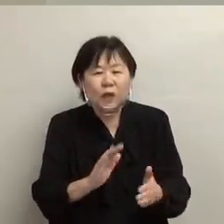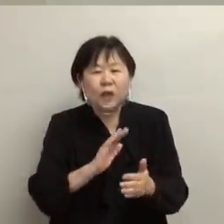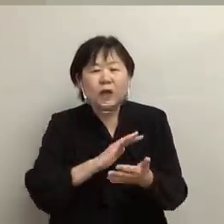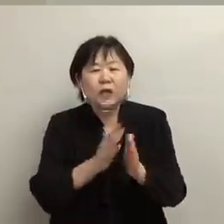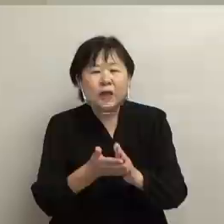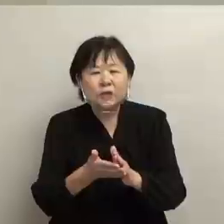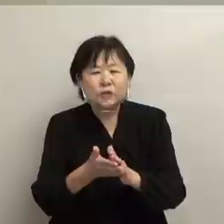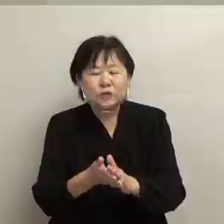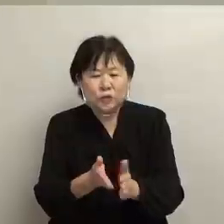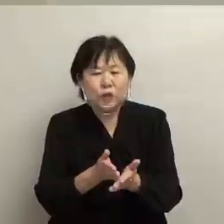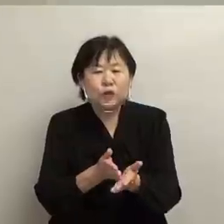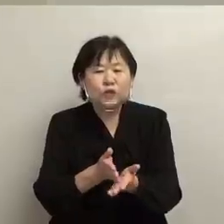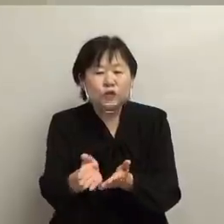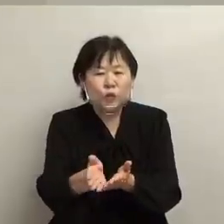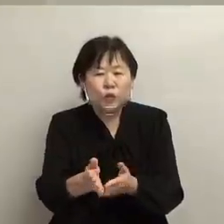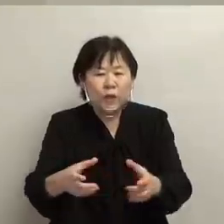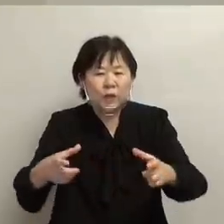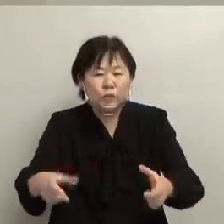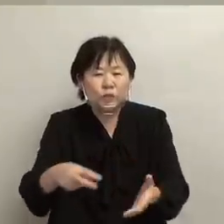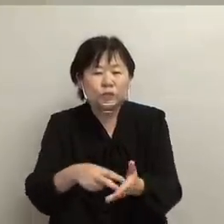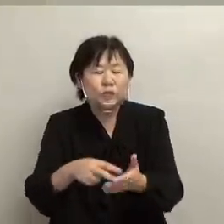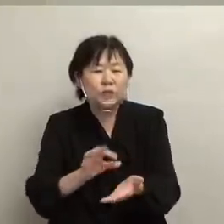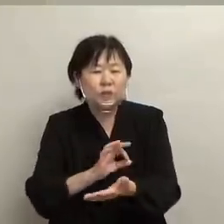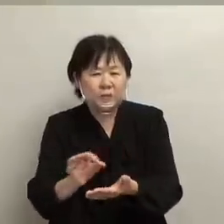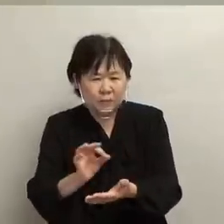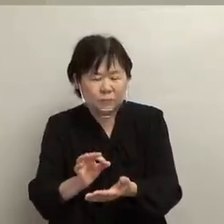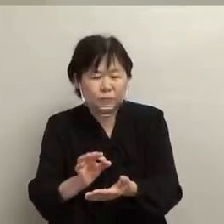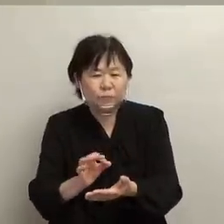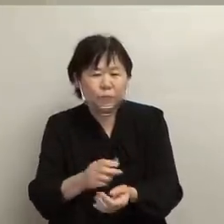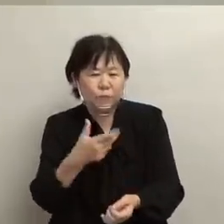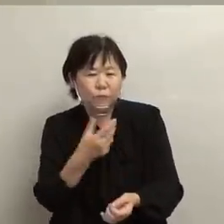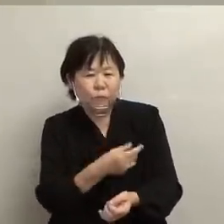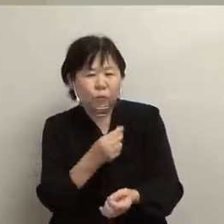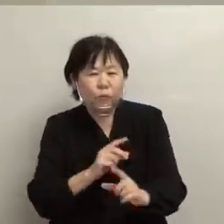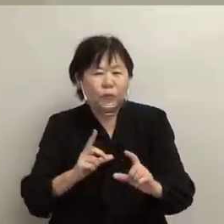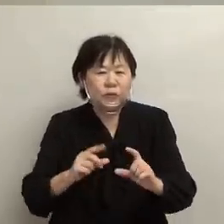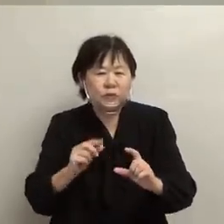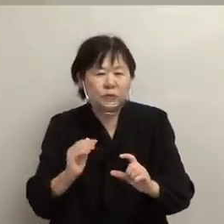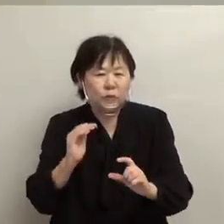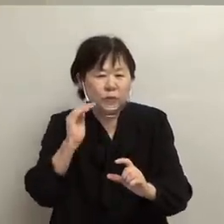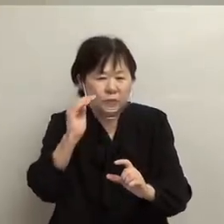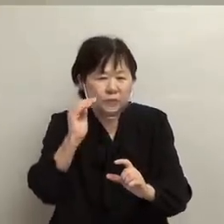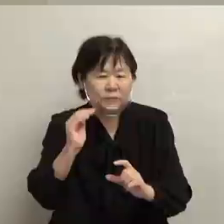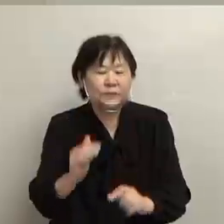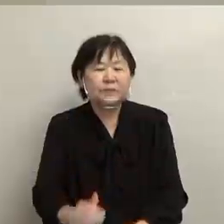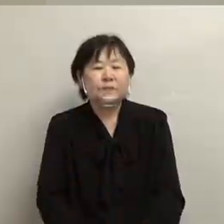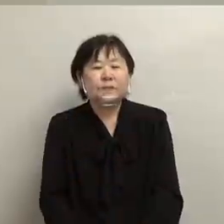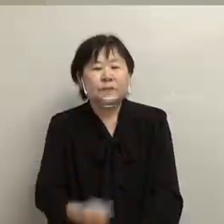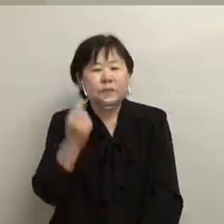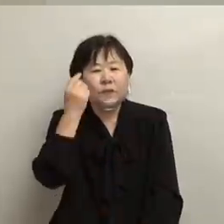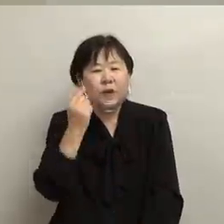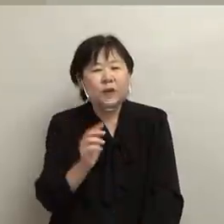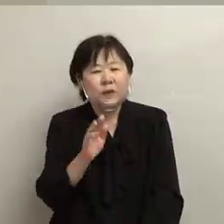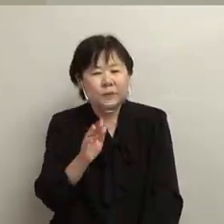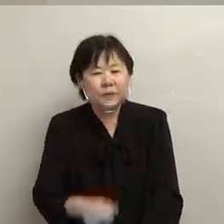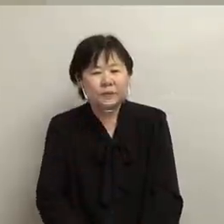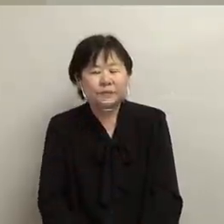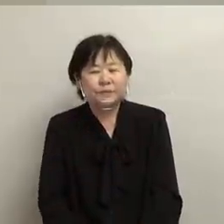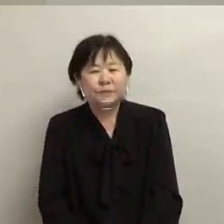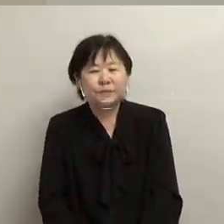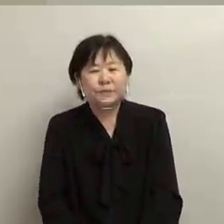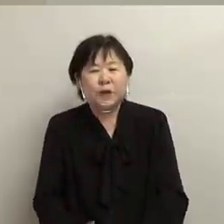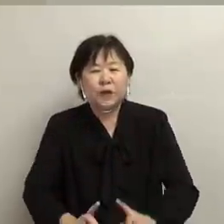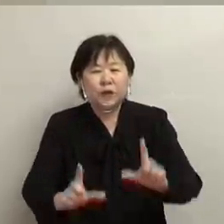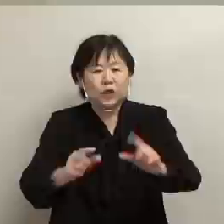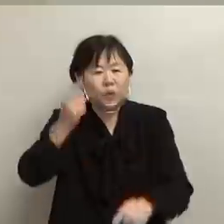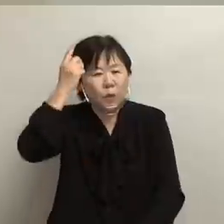グースして活用いたしますこうしたことで稼働率の乗降場を図っていきたいとこんな風に考えています次にどう